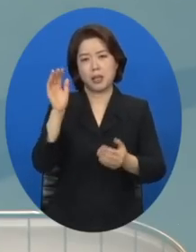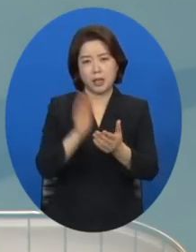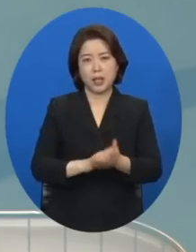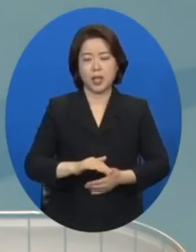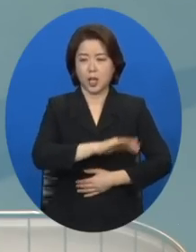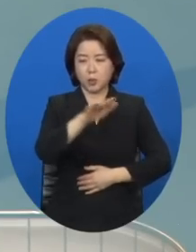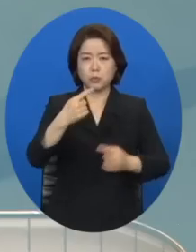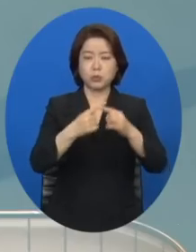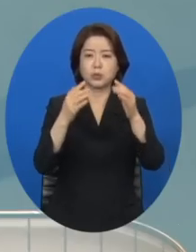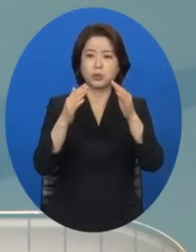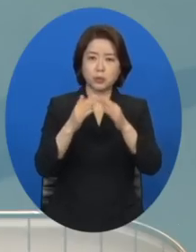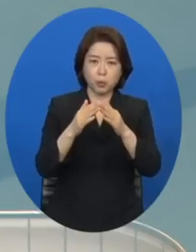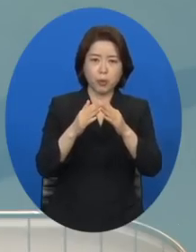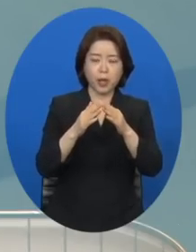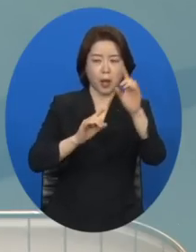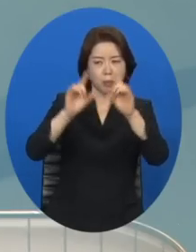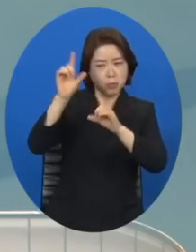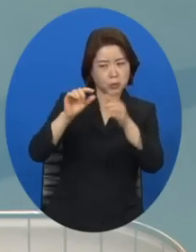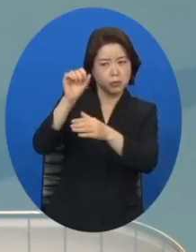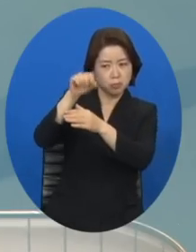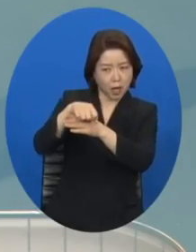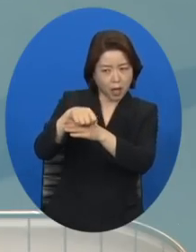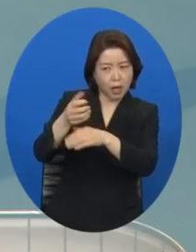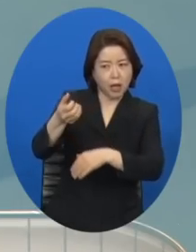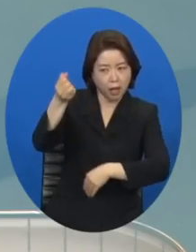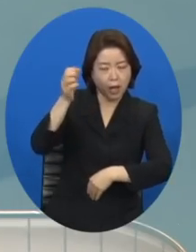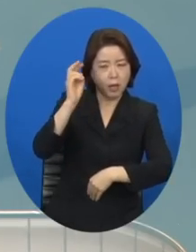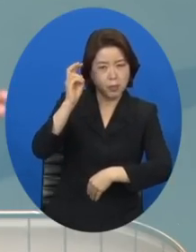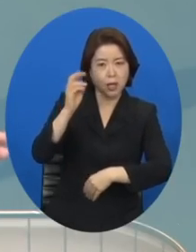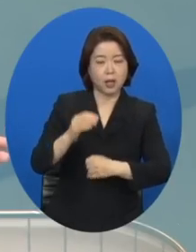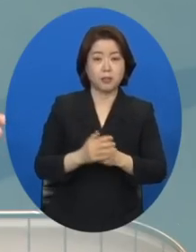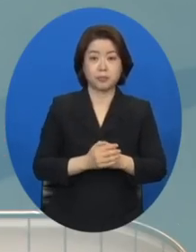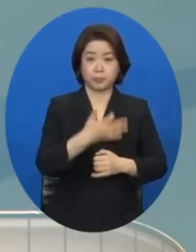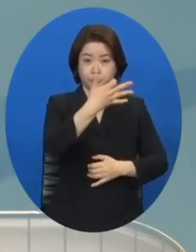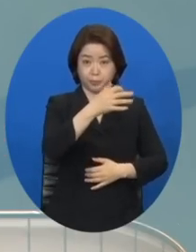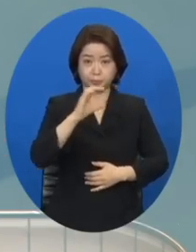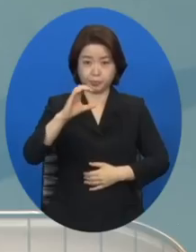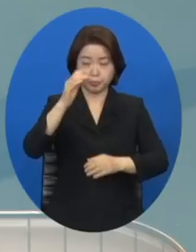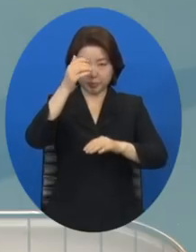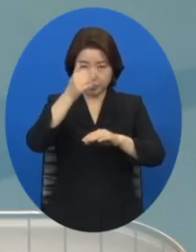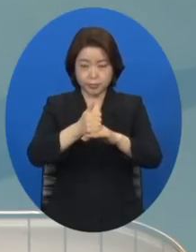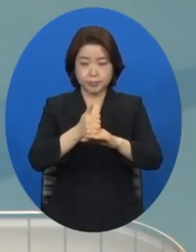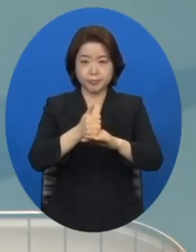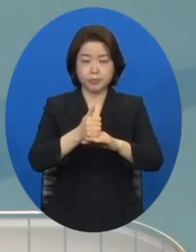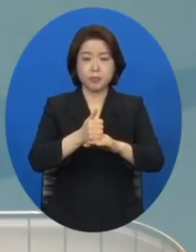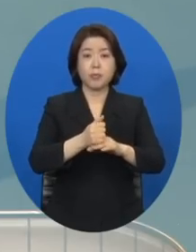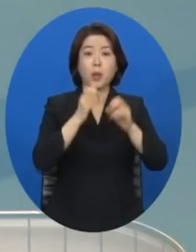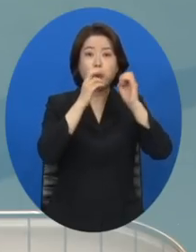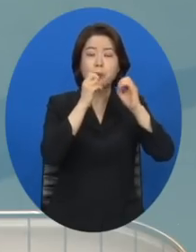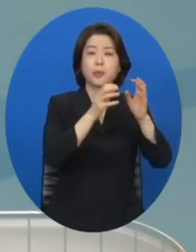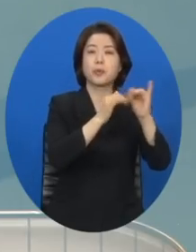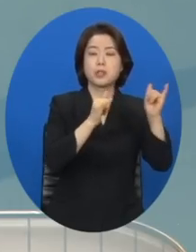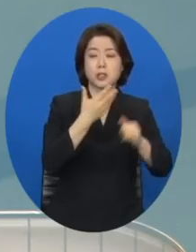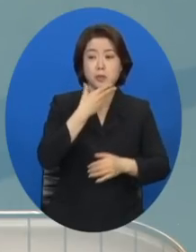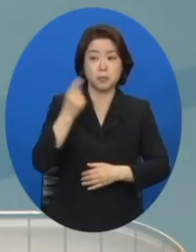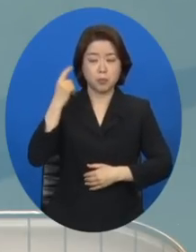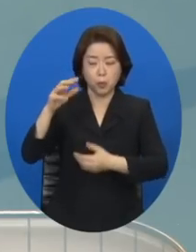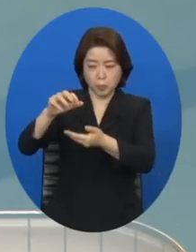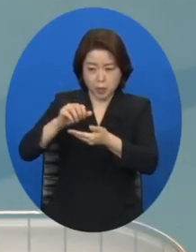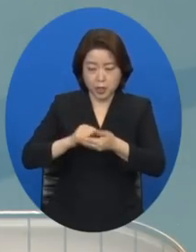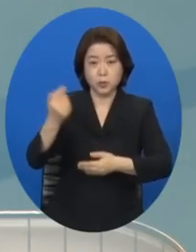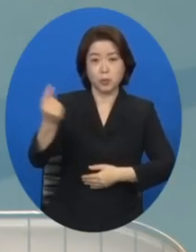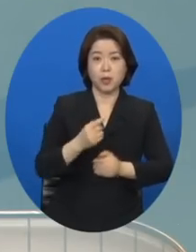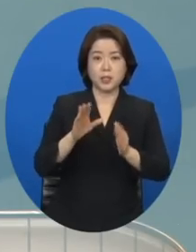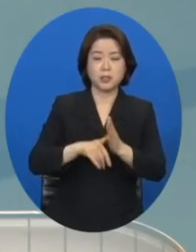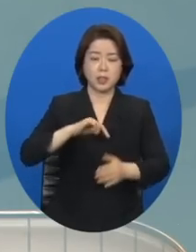우리에게 맺혀지는 열매는 아닐까 19세기 말에 선교사님들이 복음을 들고 왔을 때 어떻게 했습니까 자신의